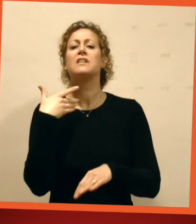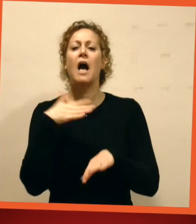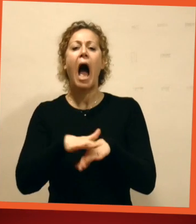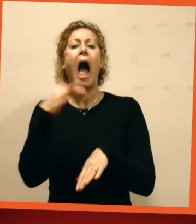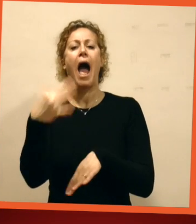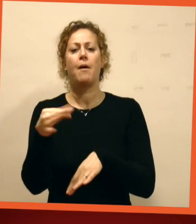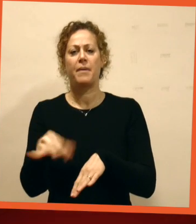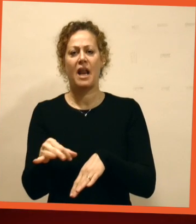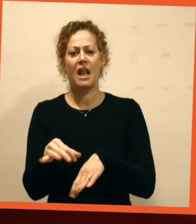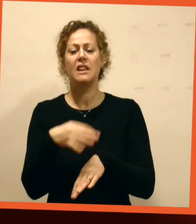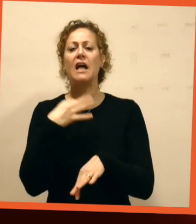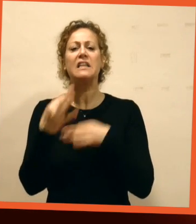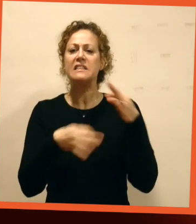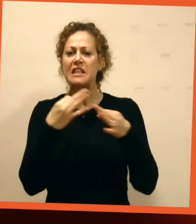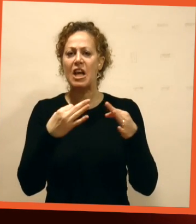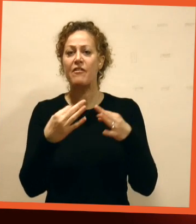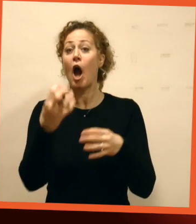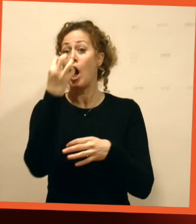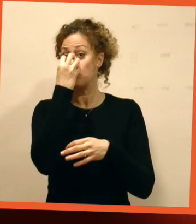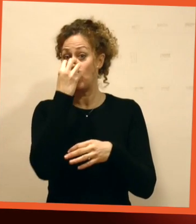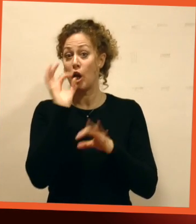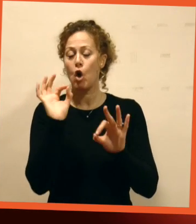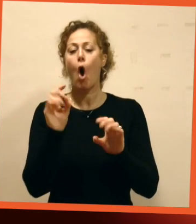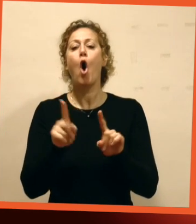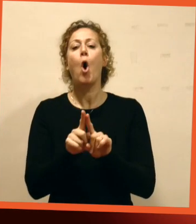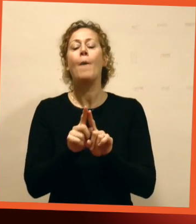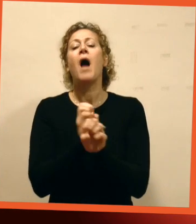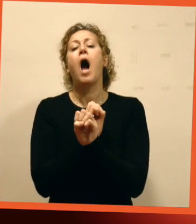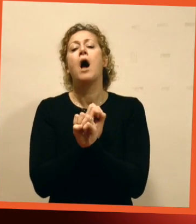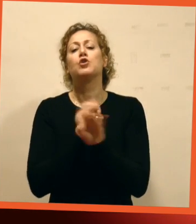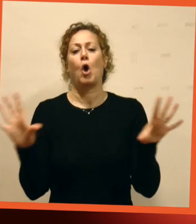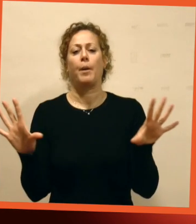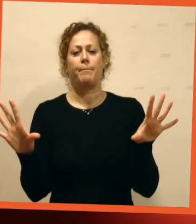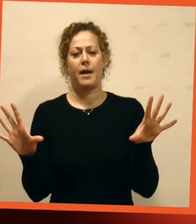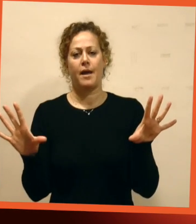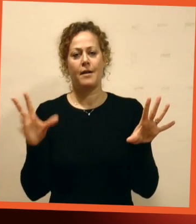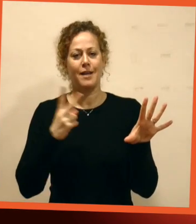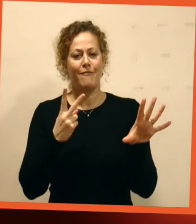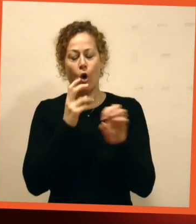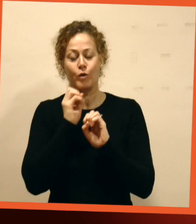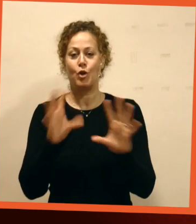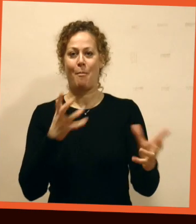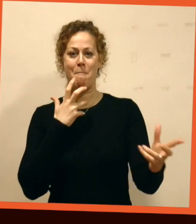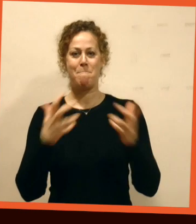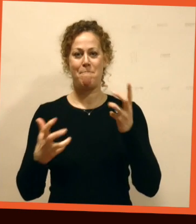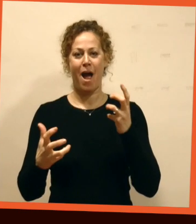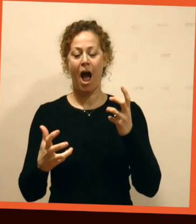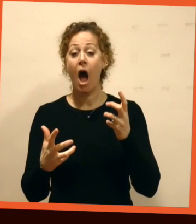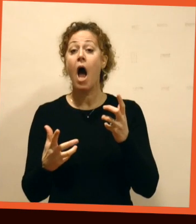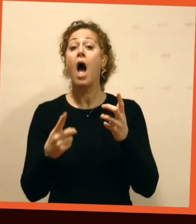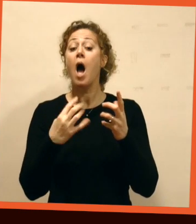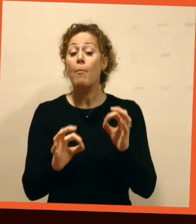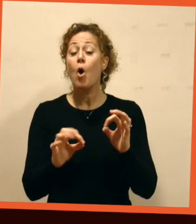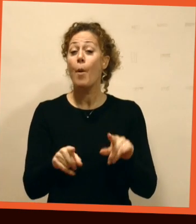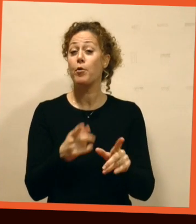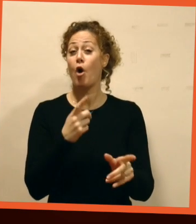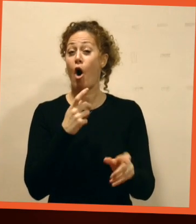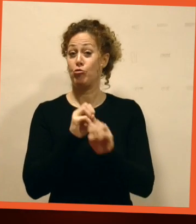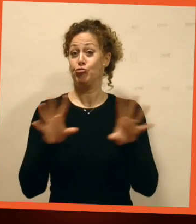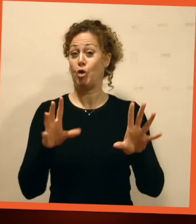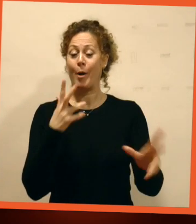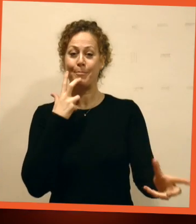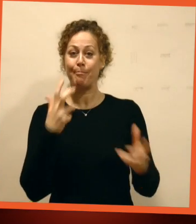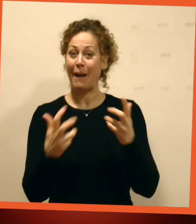a fondamento che il circo è per antonomasia sorpresa, sorprendente. E sulla leva del sorprendente noi